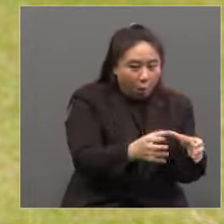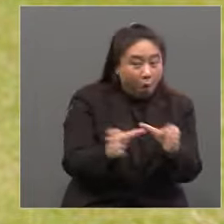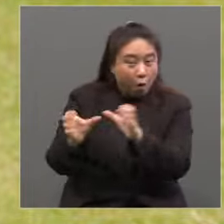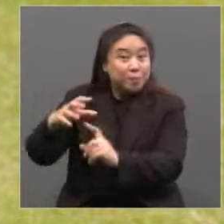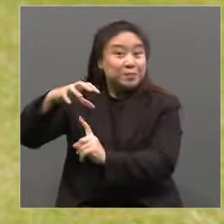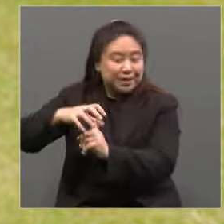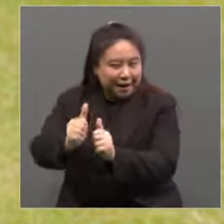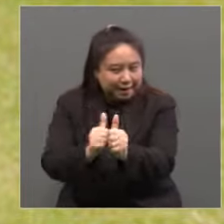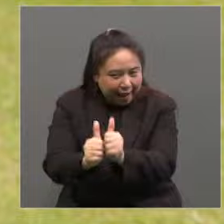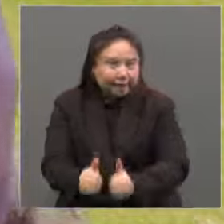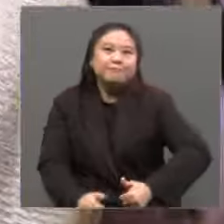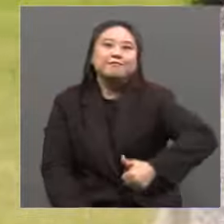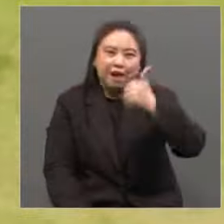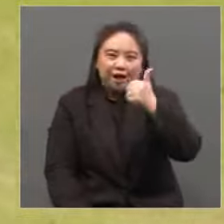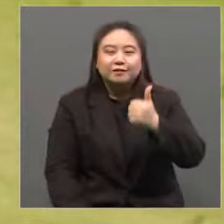ามาด้วยค่ะ